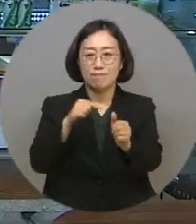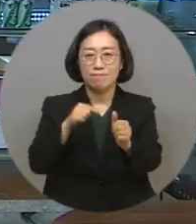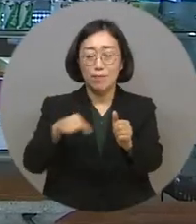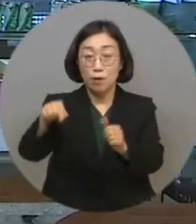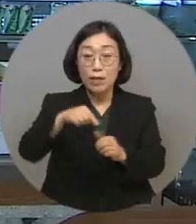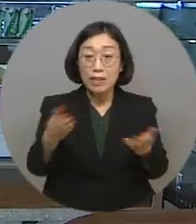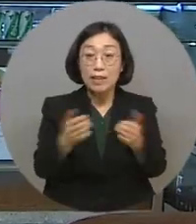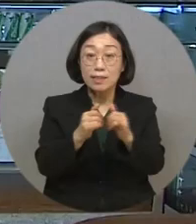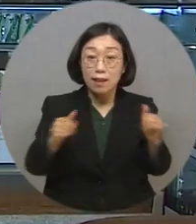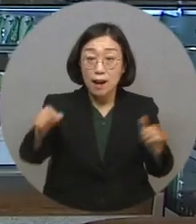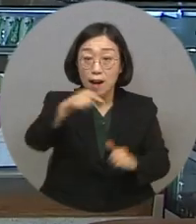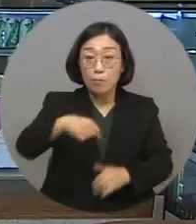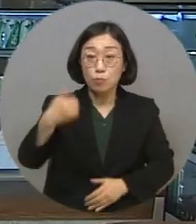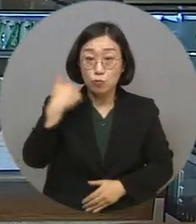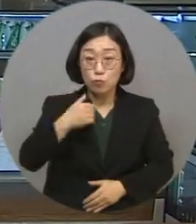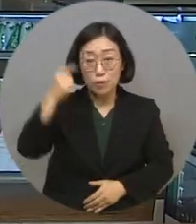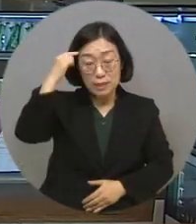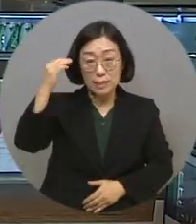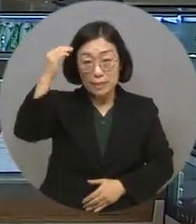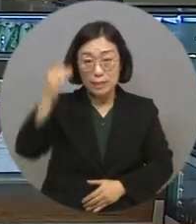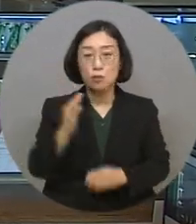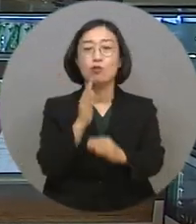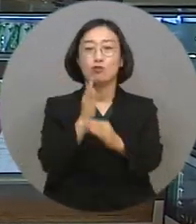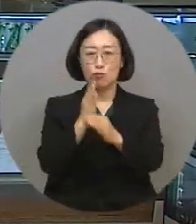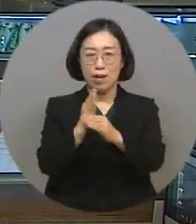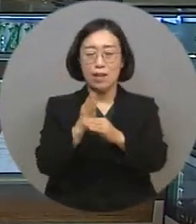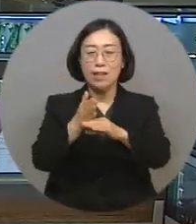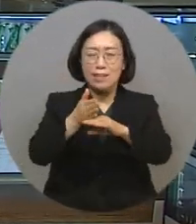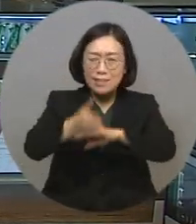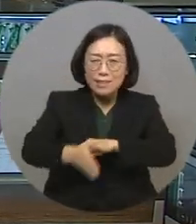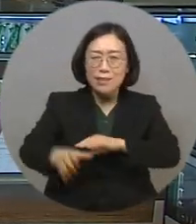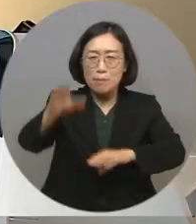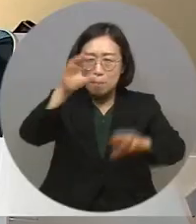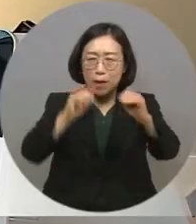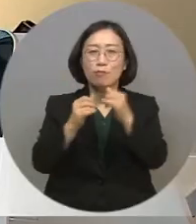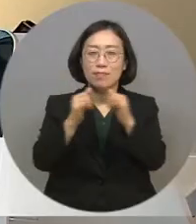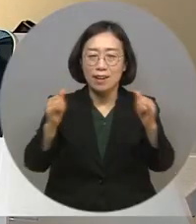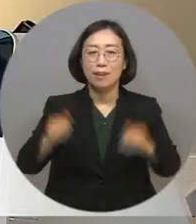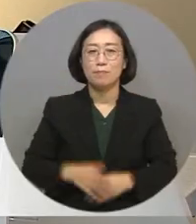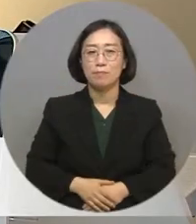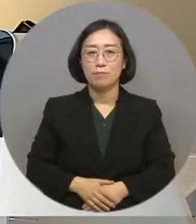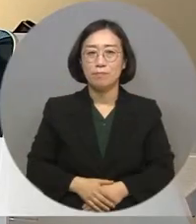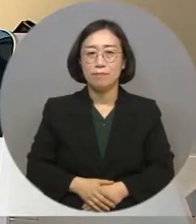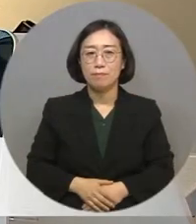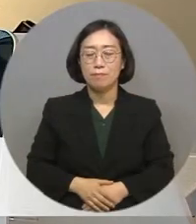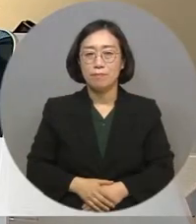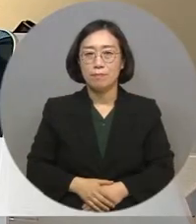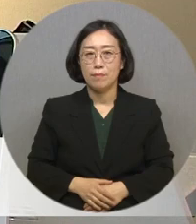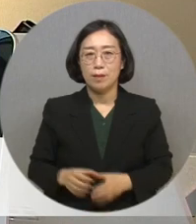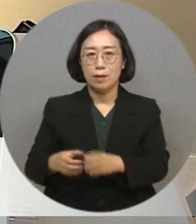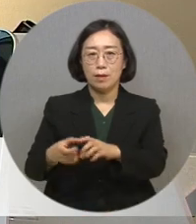이곳의 직원들은 경계선 지능장애가 있는 느린 학습자들입니다. 이제 협동조합